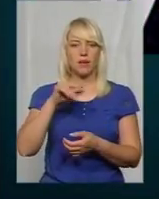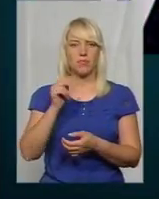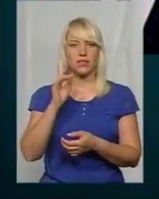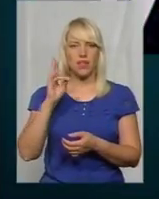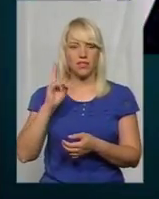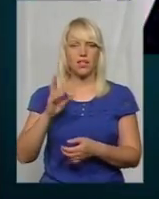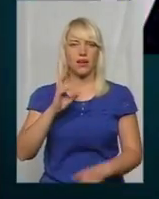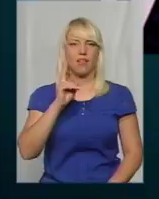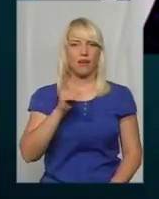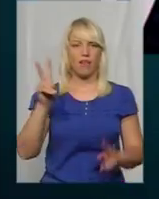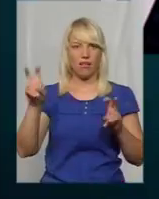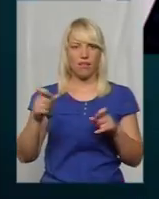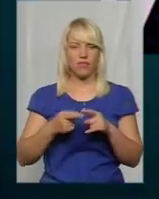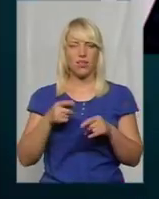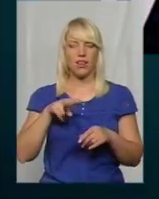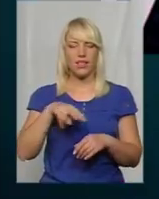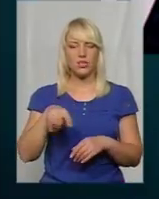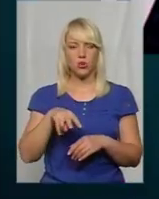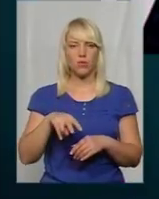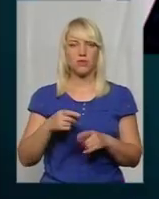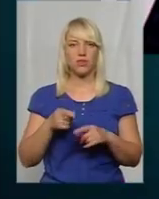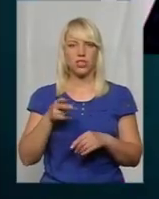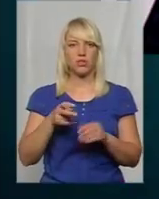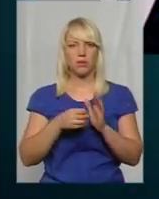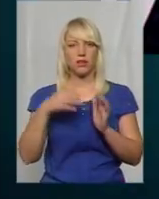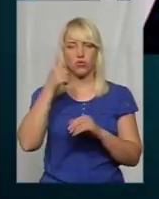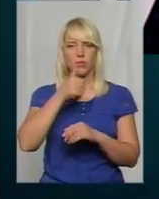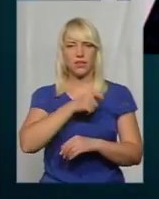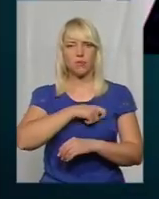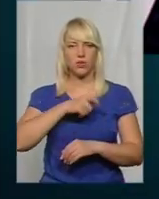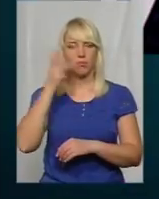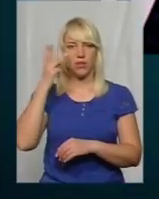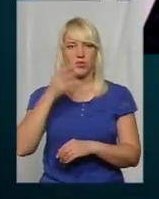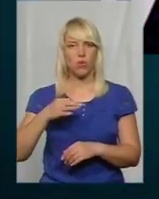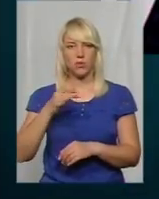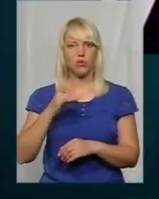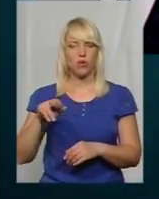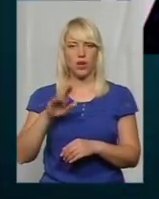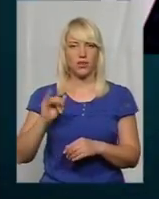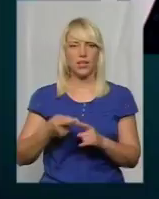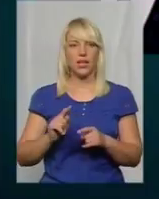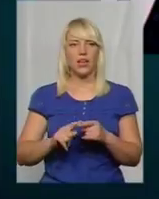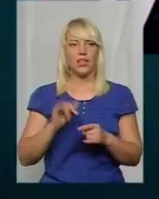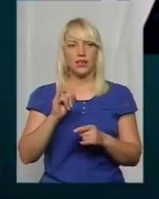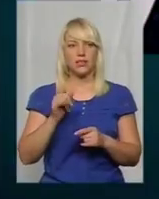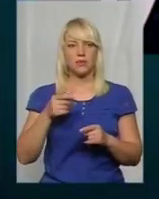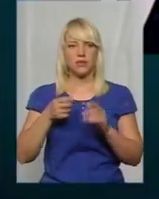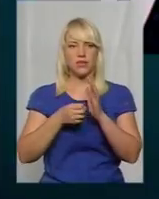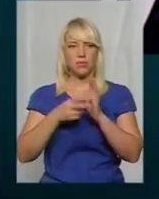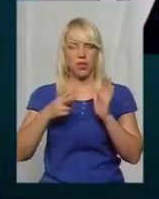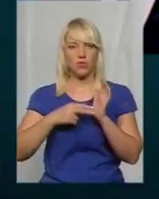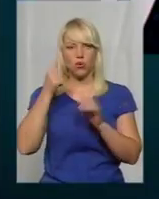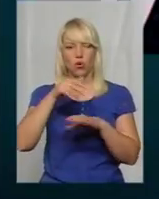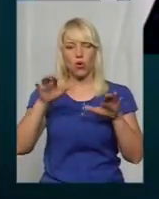З листопада 2015 року – депутат Хмельницької обласної ради. З 1 березня 2017 року – голова депутатської